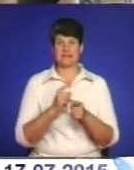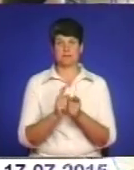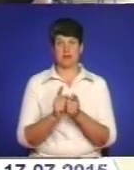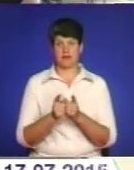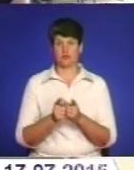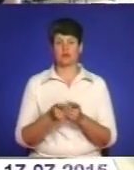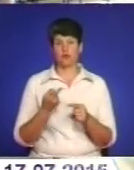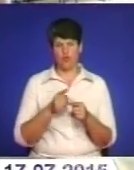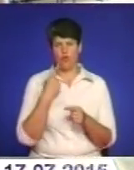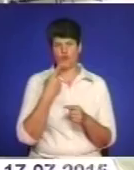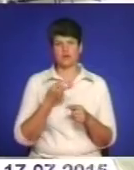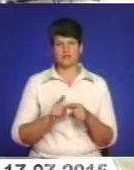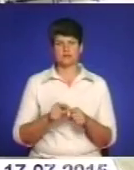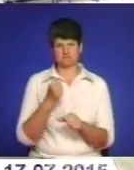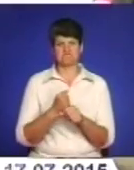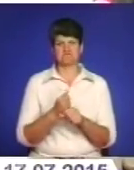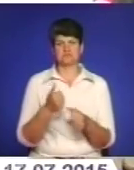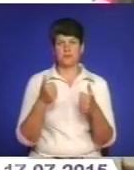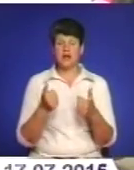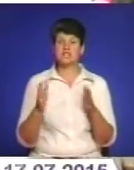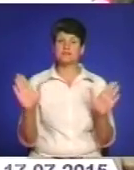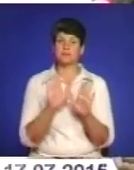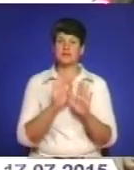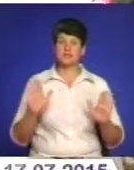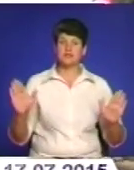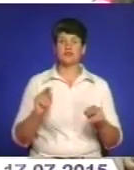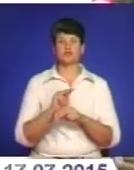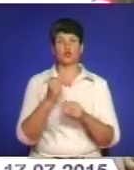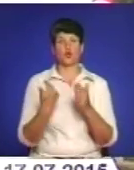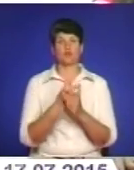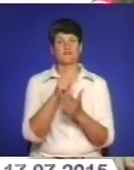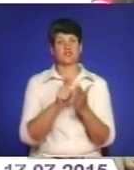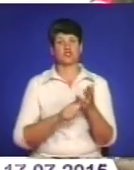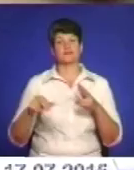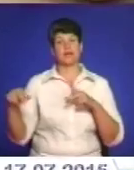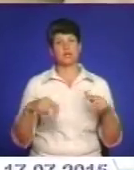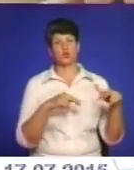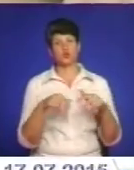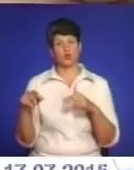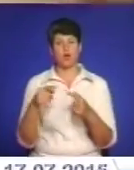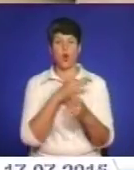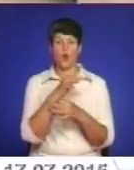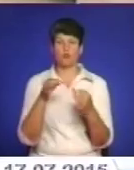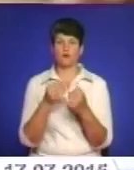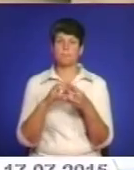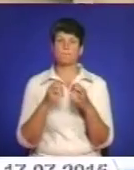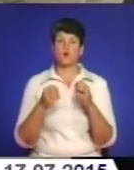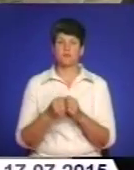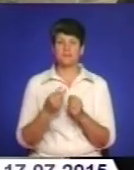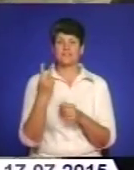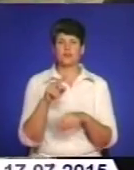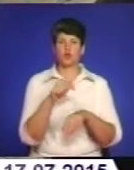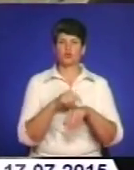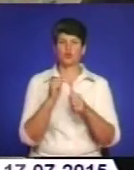методика дієвіша. А ще співає з дітьми пісні, вивчає нові вірші, танцює та обговорює насущні проблеми. 2 години